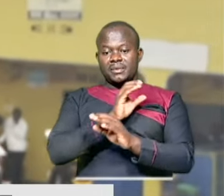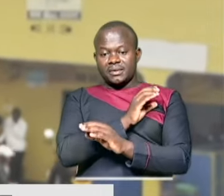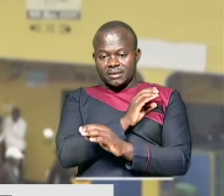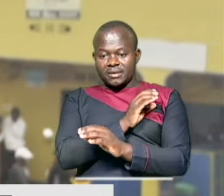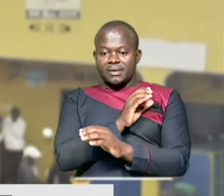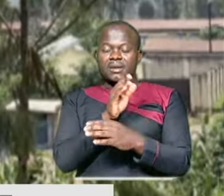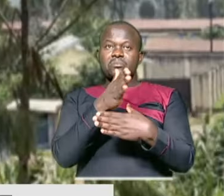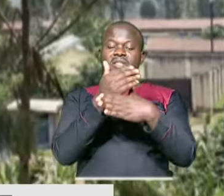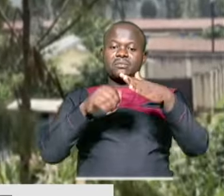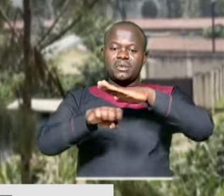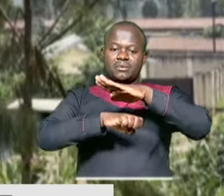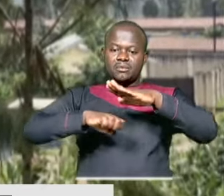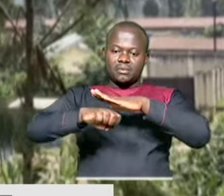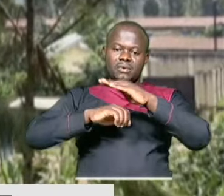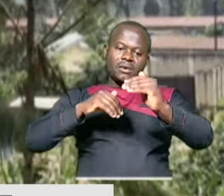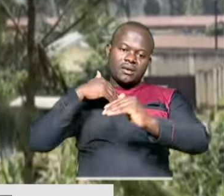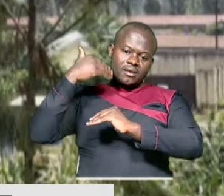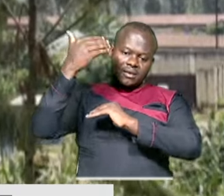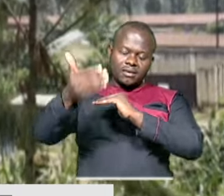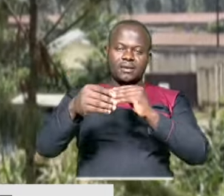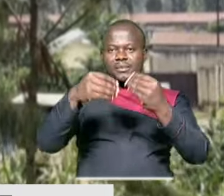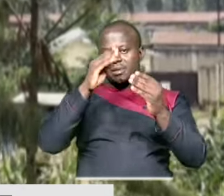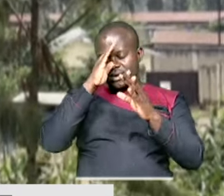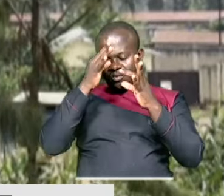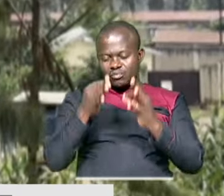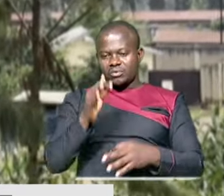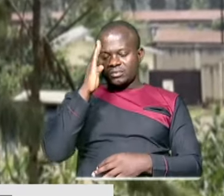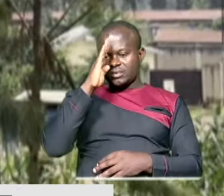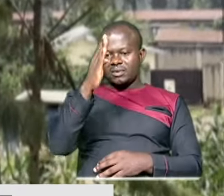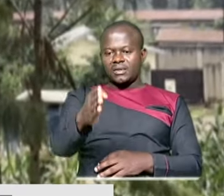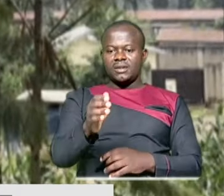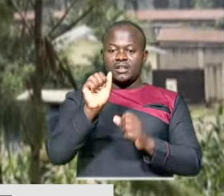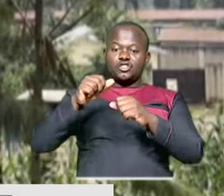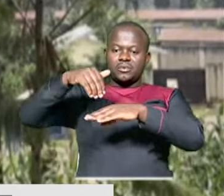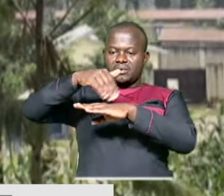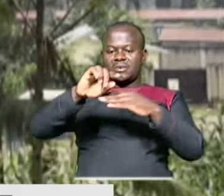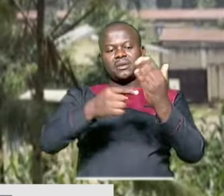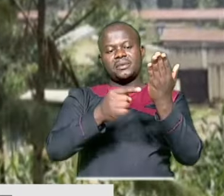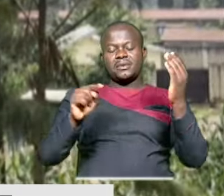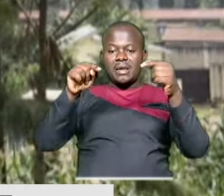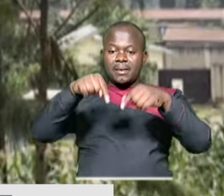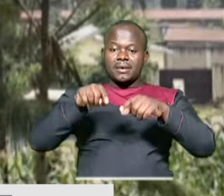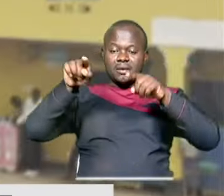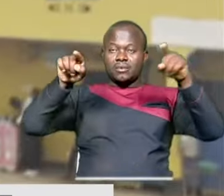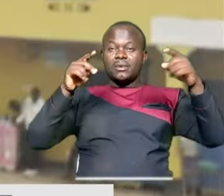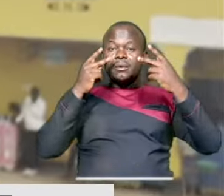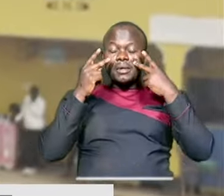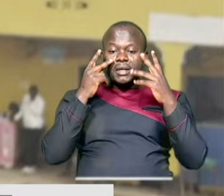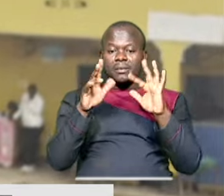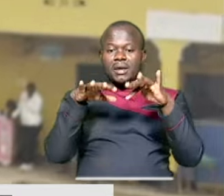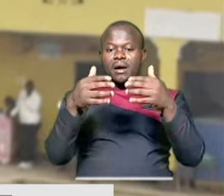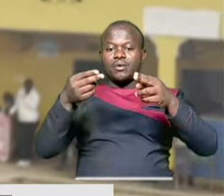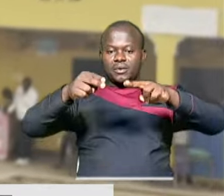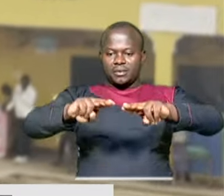kubigaragariza minisiteri y'ibidukikije noneho ikabitangaho umurongo bashobora kuzohereza abatekinisiye baza kuri tere kugira ngo barebe uko